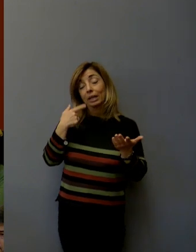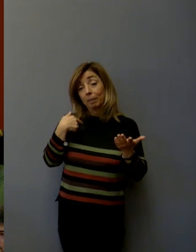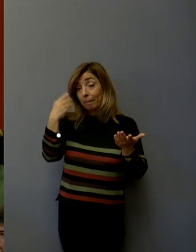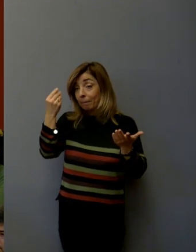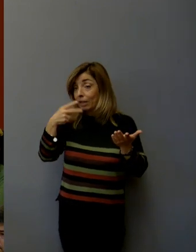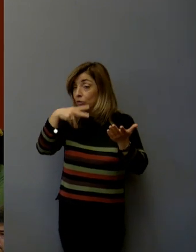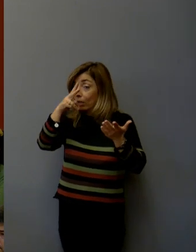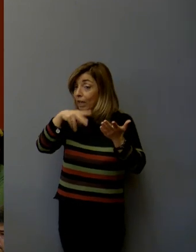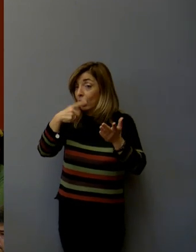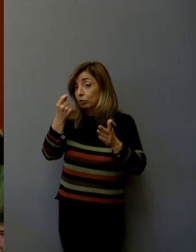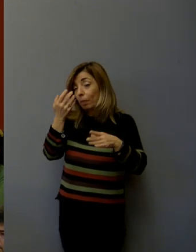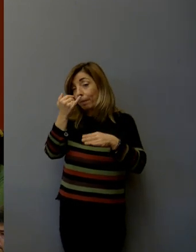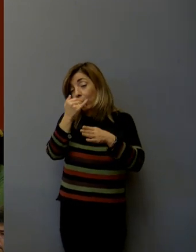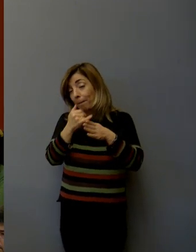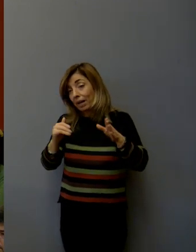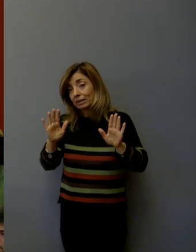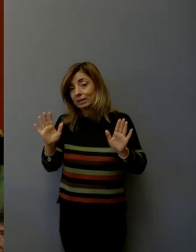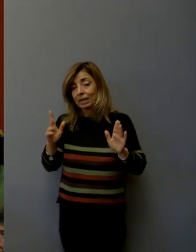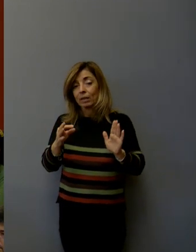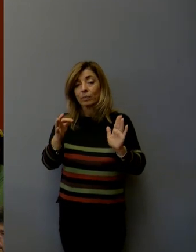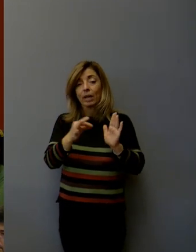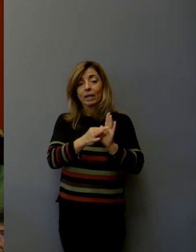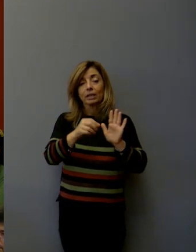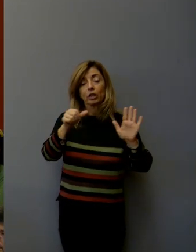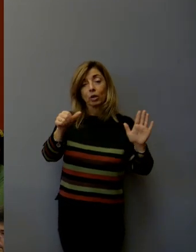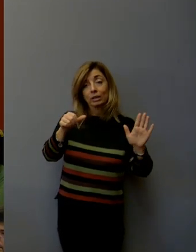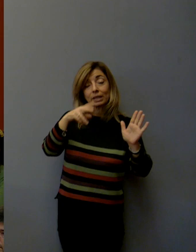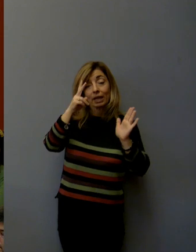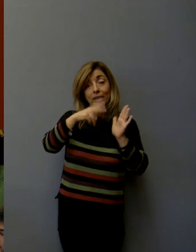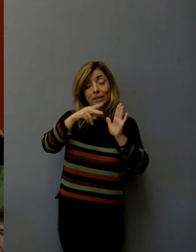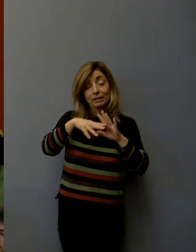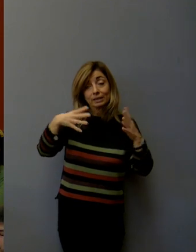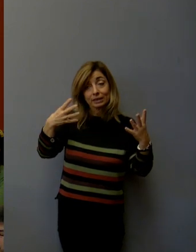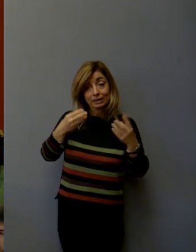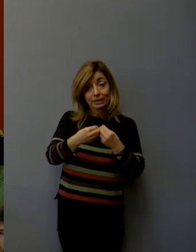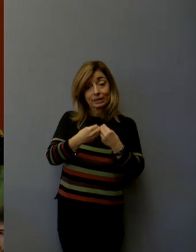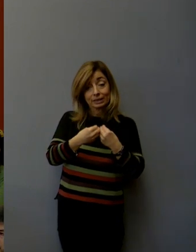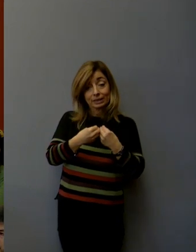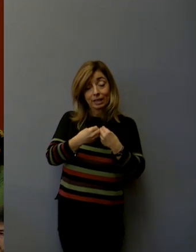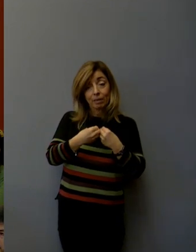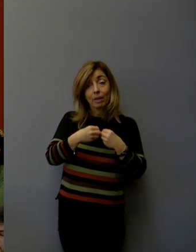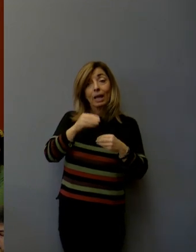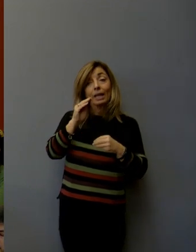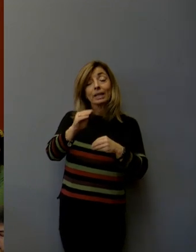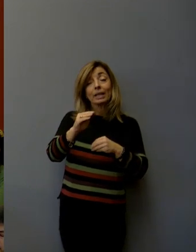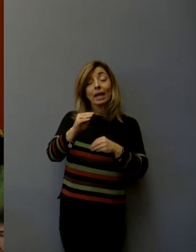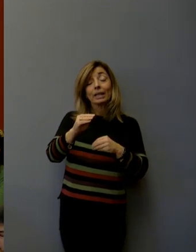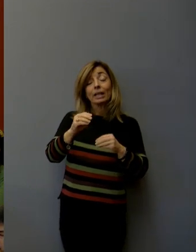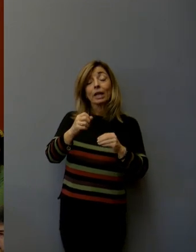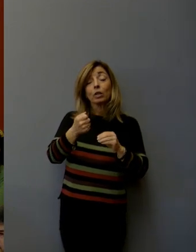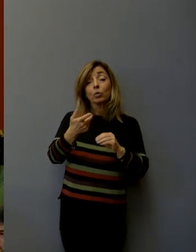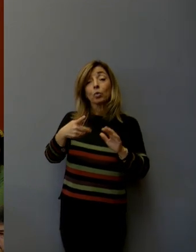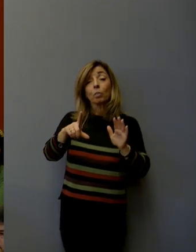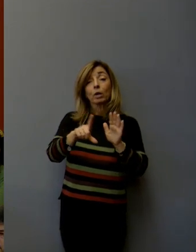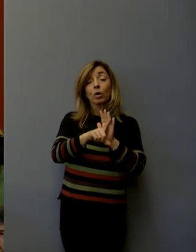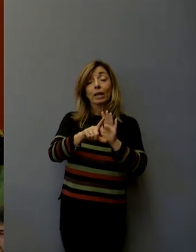Nel senso che l'articolo stesso leggiamo assieme richiede il numero legale di 20 consiglieri Non solo per la